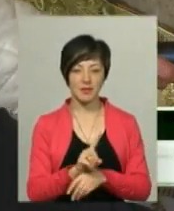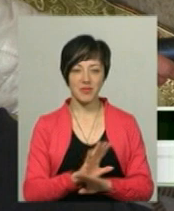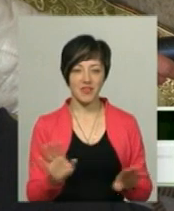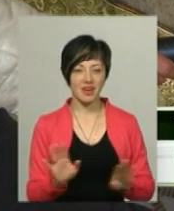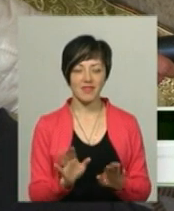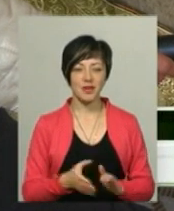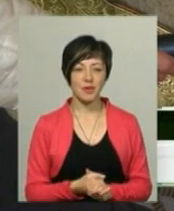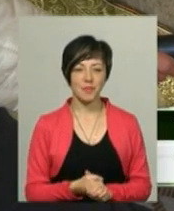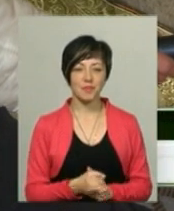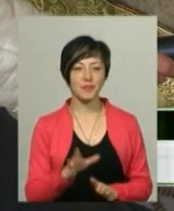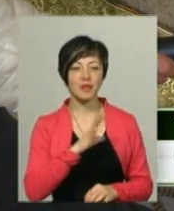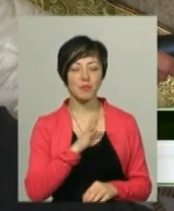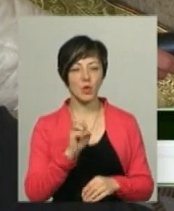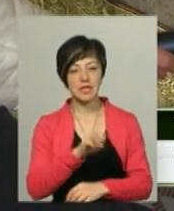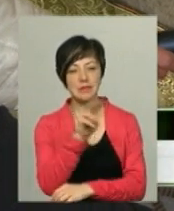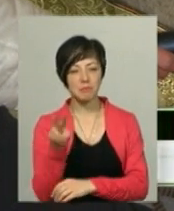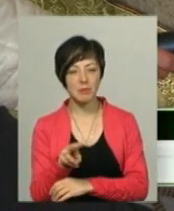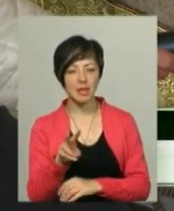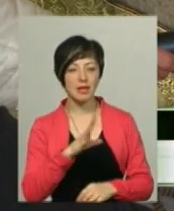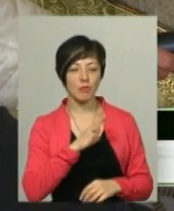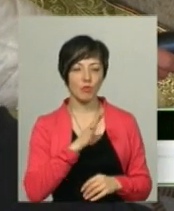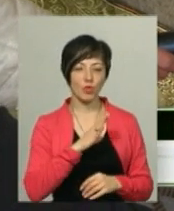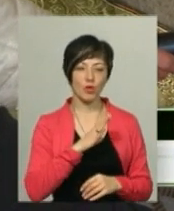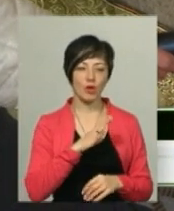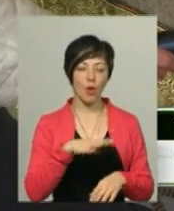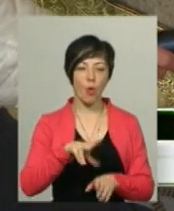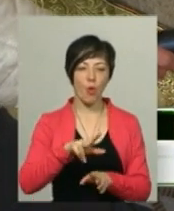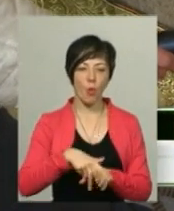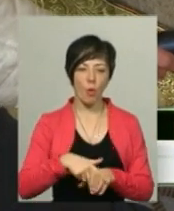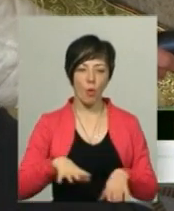намалювати. Були змії, були коні,